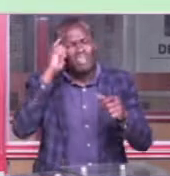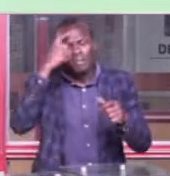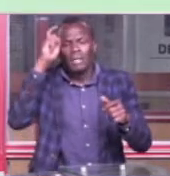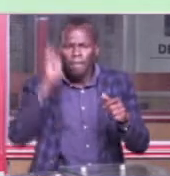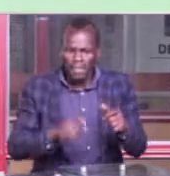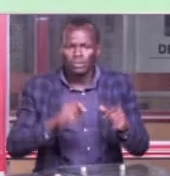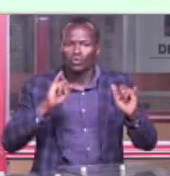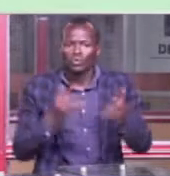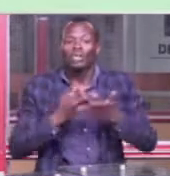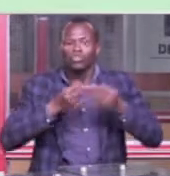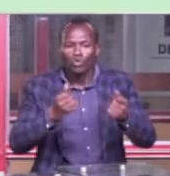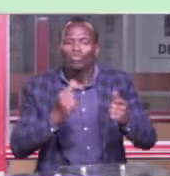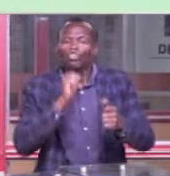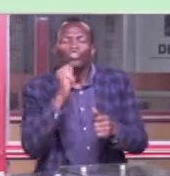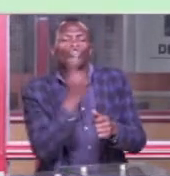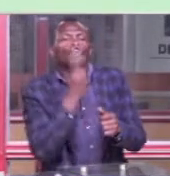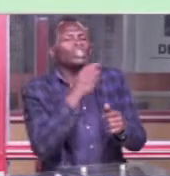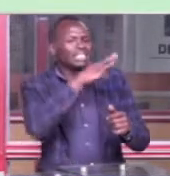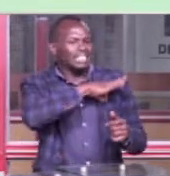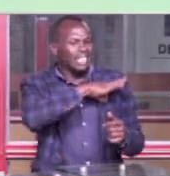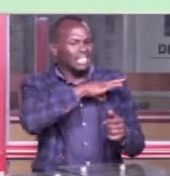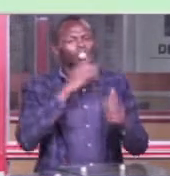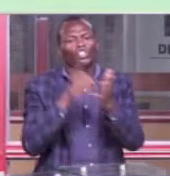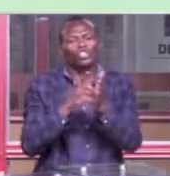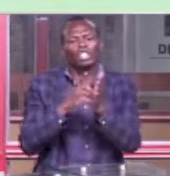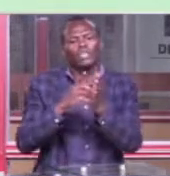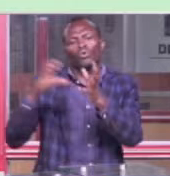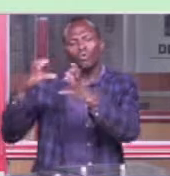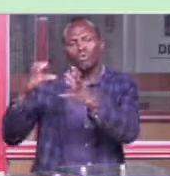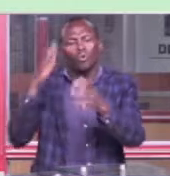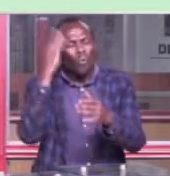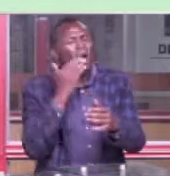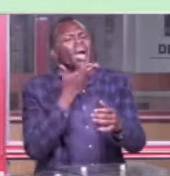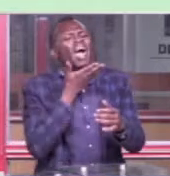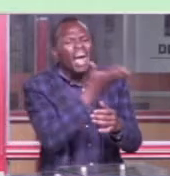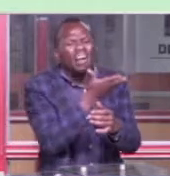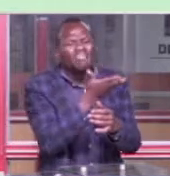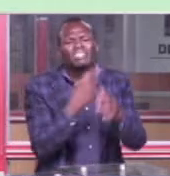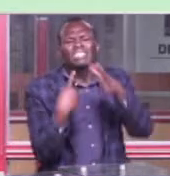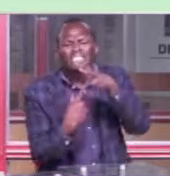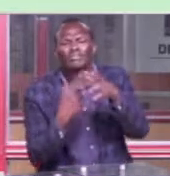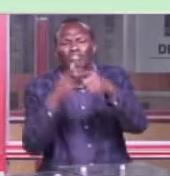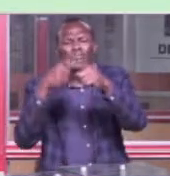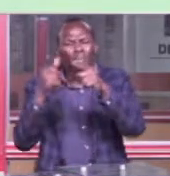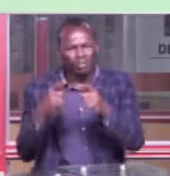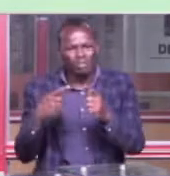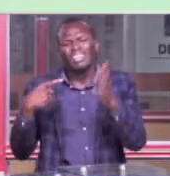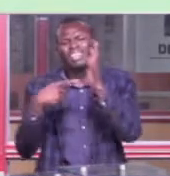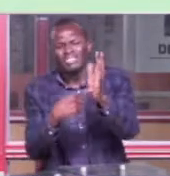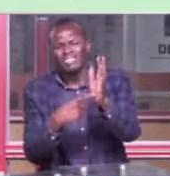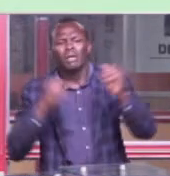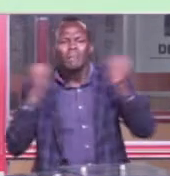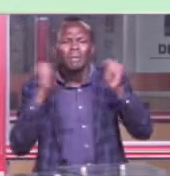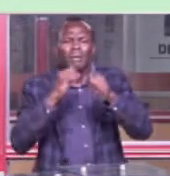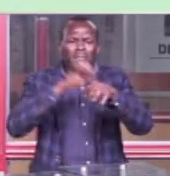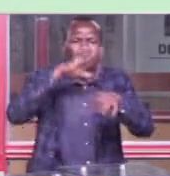to respond. We have a malaria upsurge. That is only in the health sector. Many of you have been seeing other challenges that we